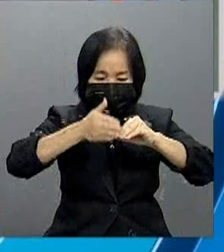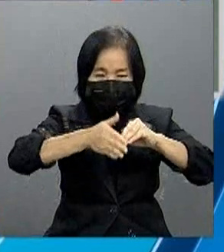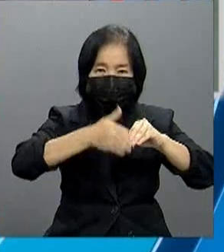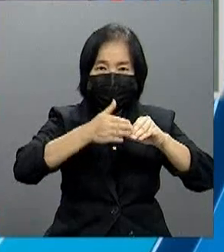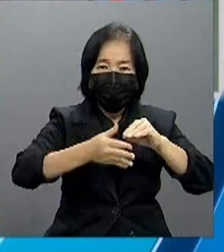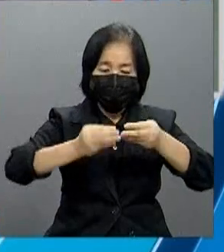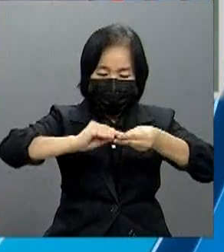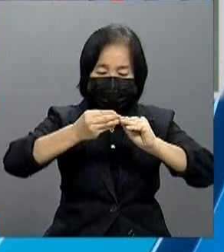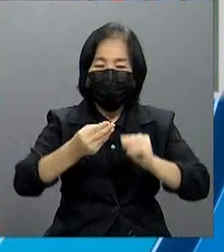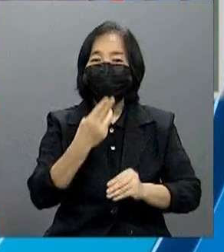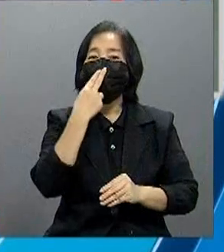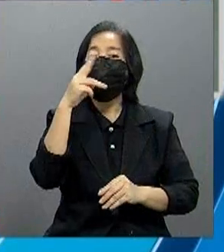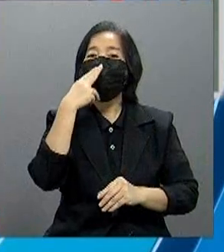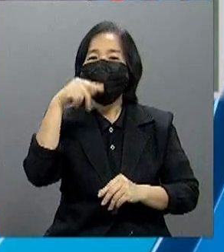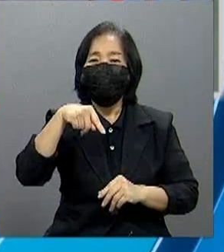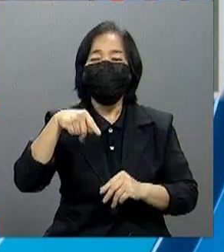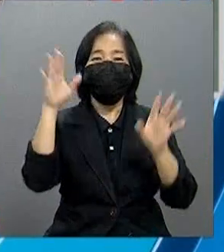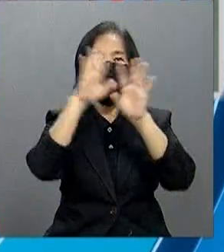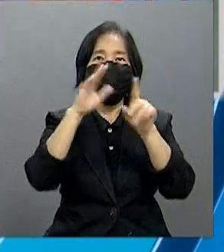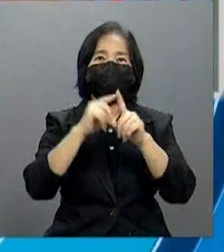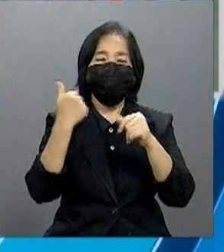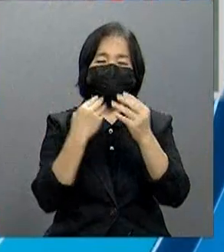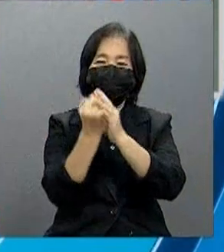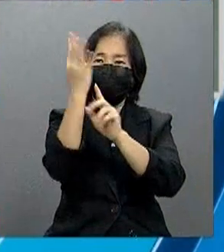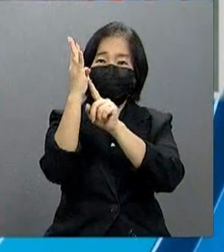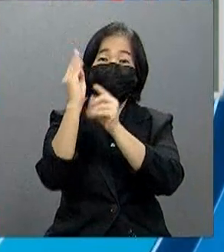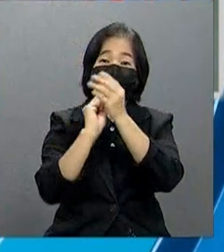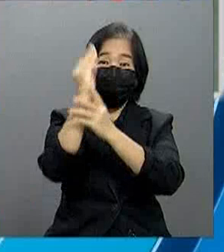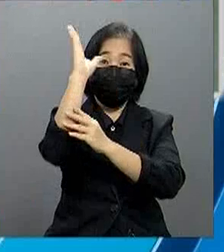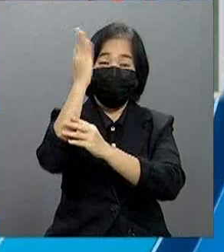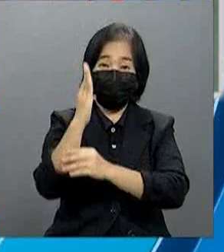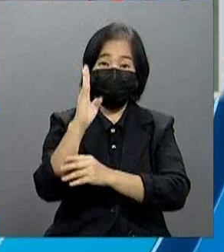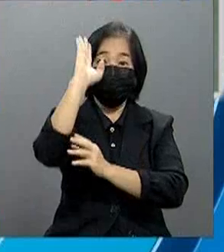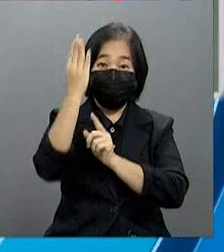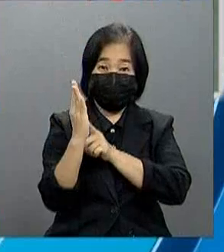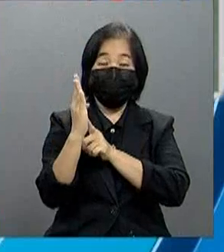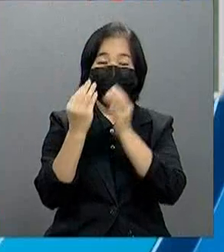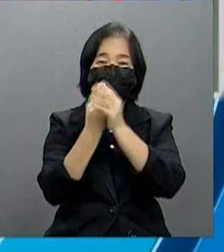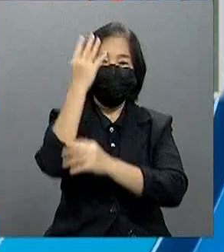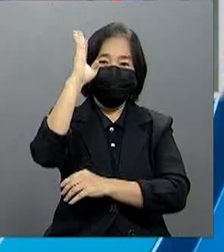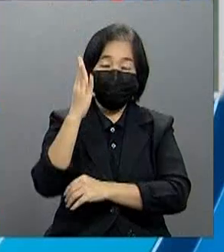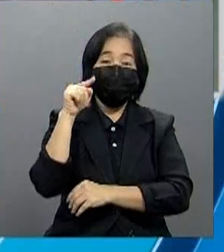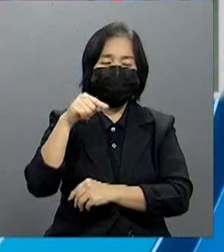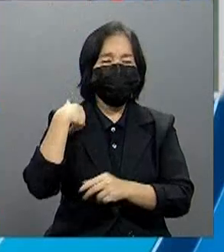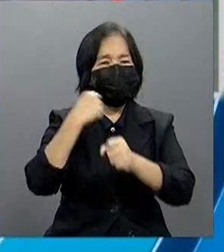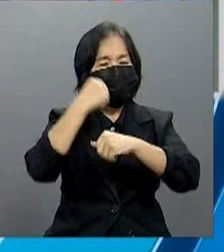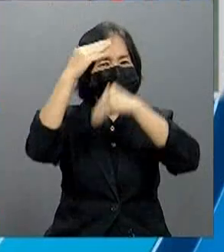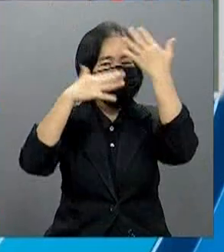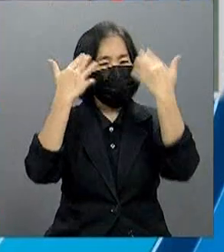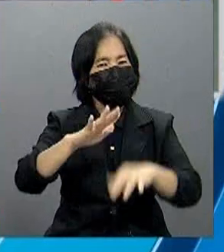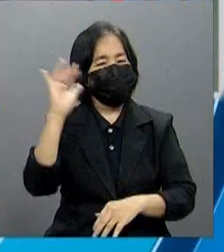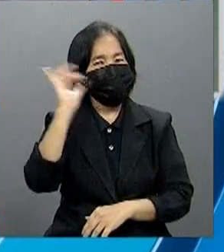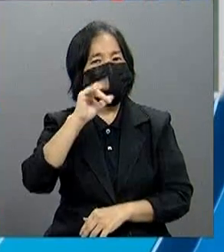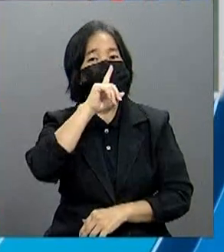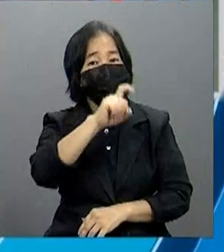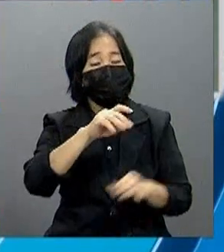ใบยาสูบเนี่ยครับเมื่อสักครู่น้องป้างเล่าข้อมูลคร่าวๆแล้วจากตอนนู้นจนถึงตอนนี้มันพัฒนาไปถึงไหนแล้วแล้วขั้นตอนที่จะใช้กับมนุษย์นั้นเริ่มจะ